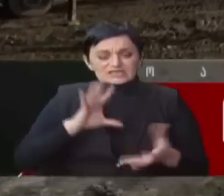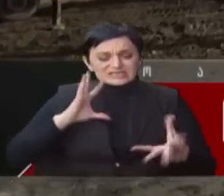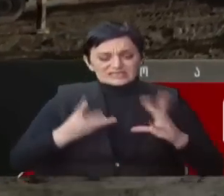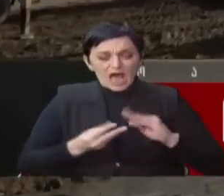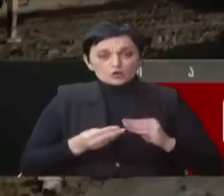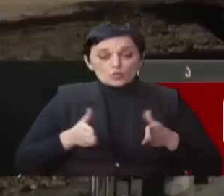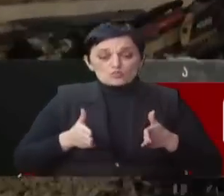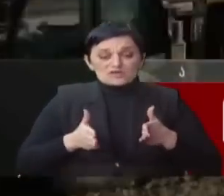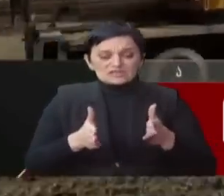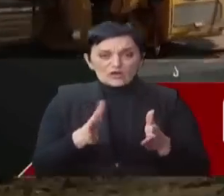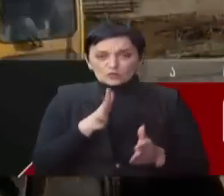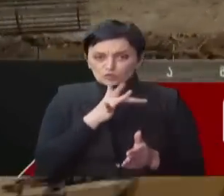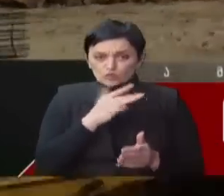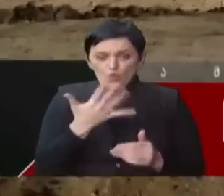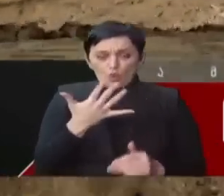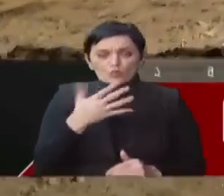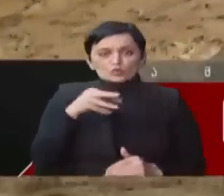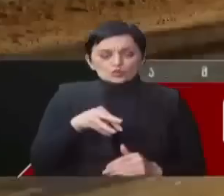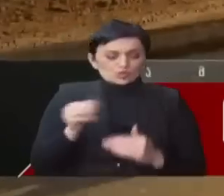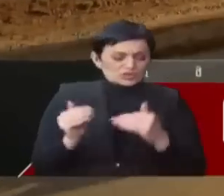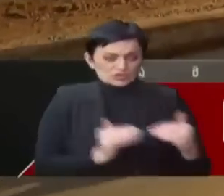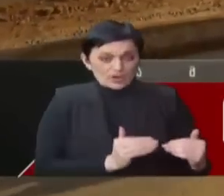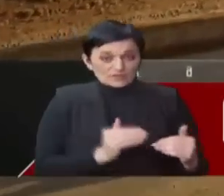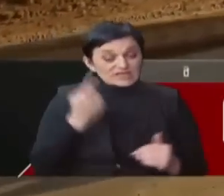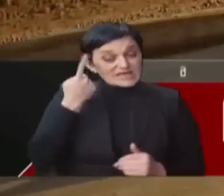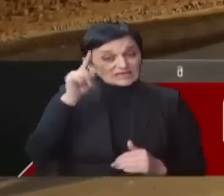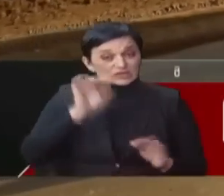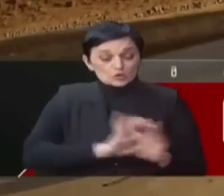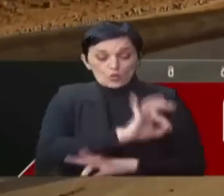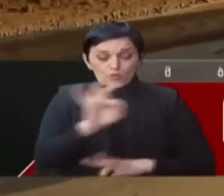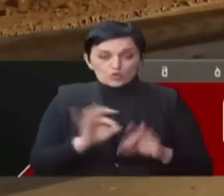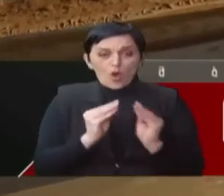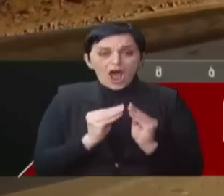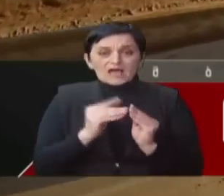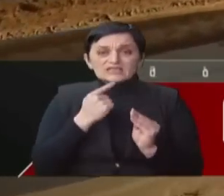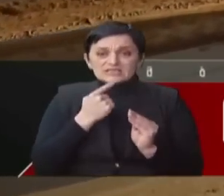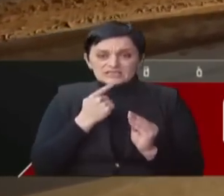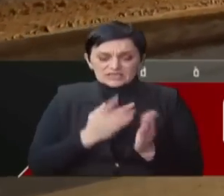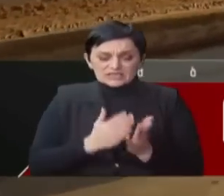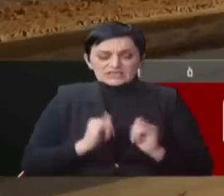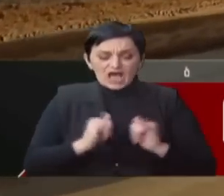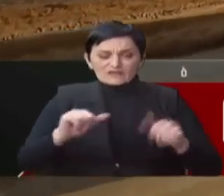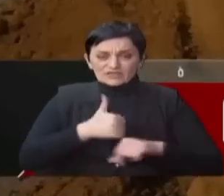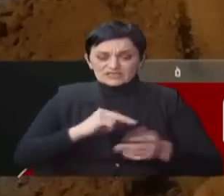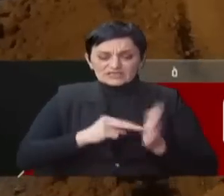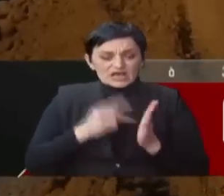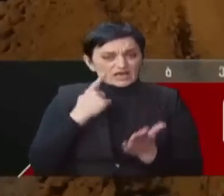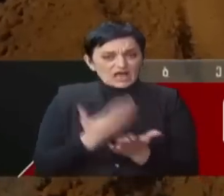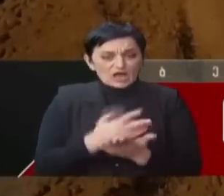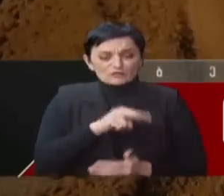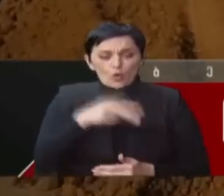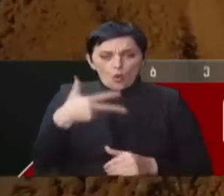ჯამში მგზავრობის დროს 50 წუთით შეამცირებს. Ინიცირებული პროექტები 10 წლიანი განვითარების სტრატეგიის ხედვა